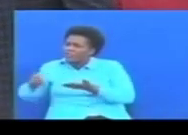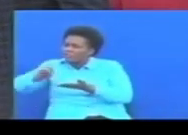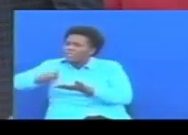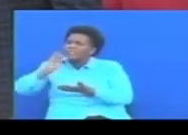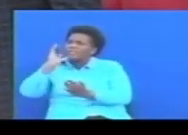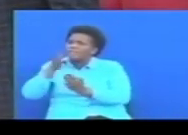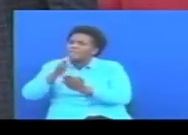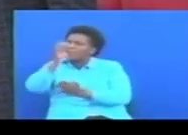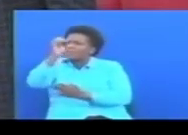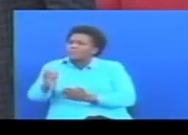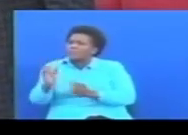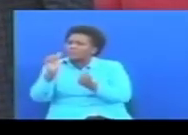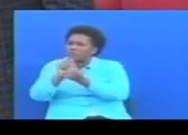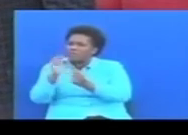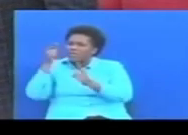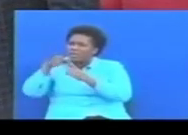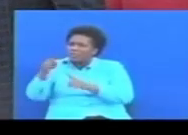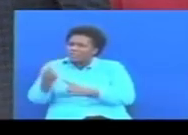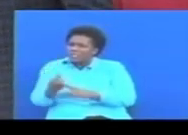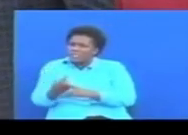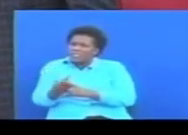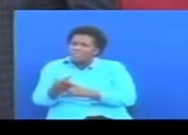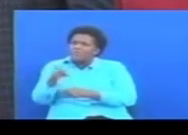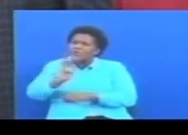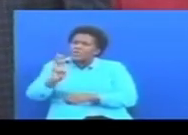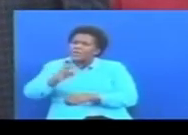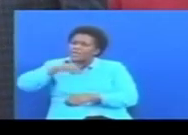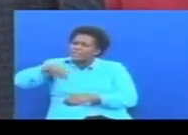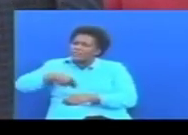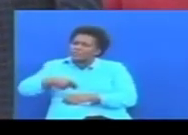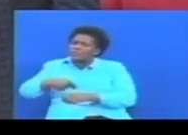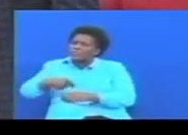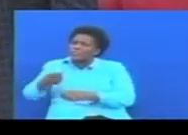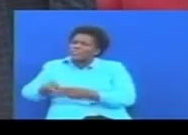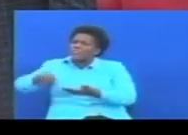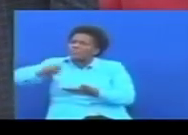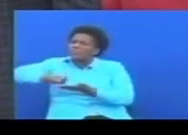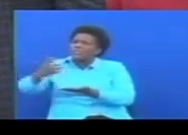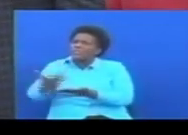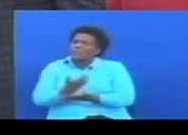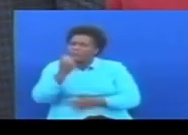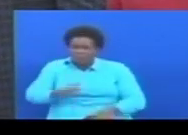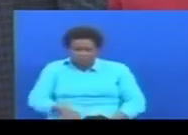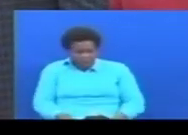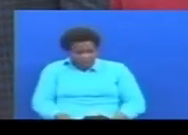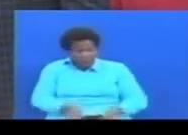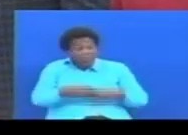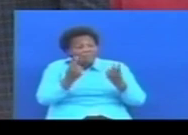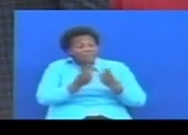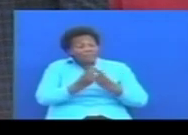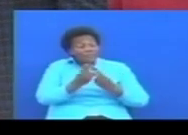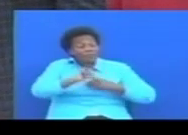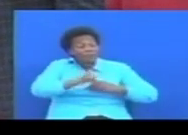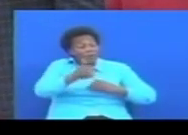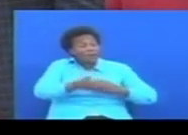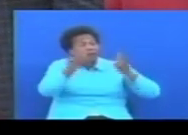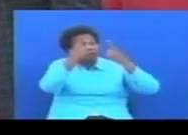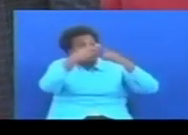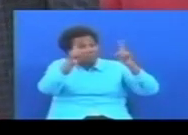cha halmashauri tunazozunguka? B, TFS wamekuwa na tabia